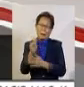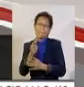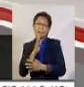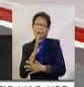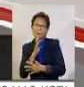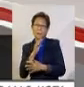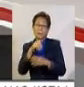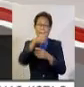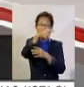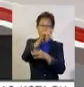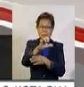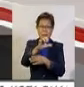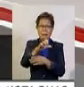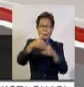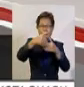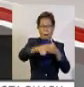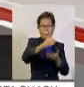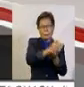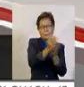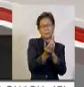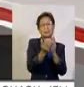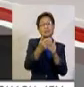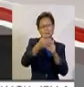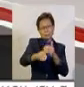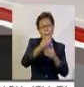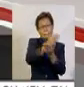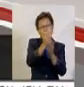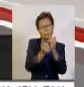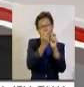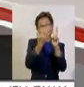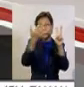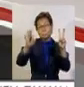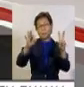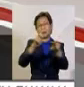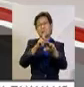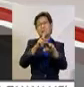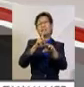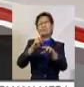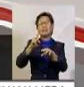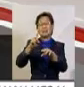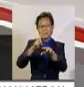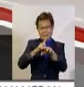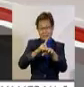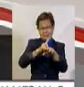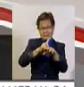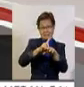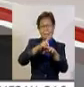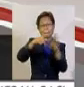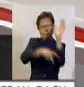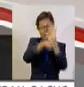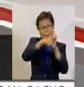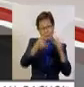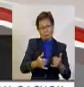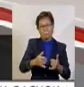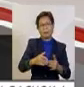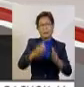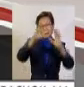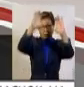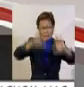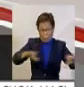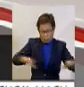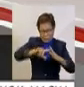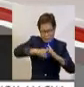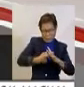Eng dalam sidang media pasca belanjawan 2019 di Parlimen hari ini. Mekanisme pelaksanaannya dijangka berkuat